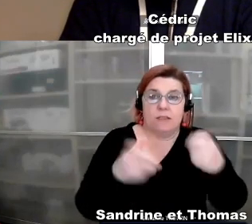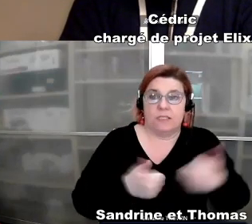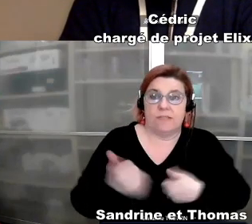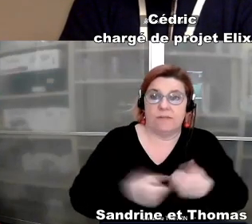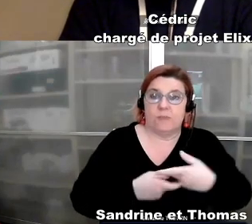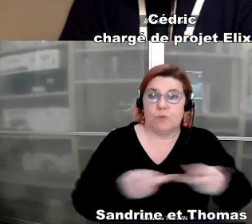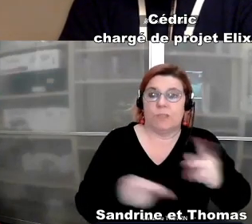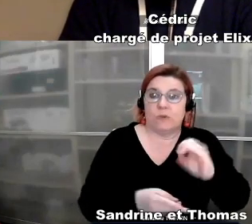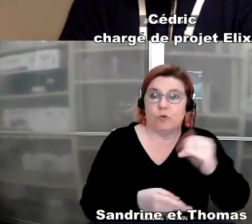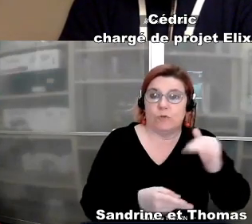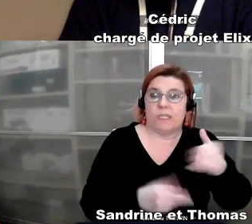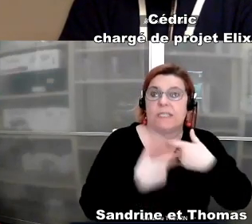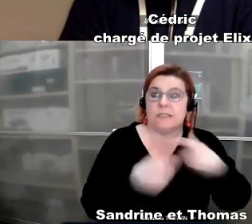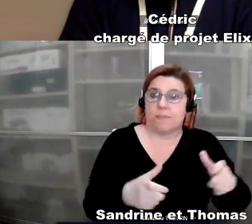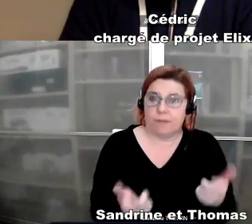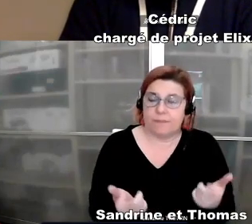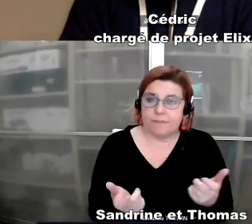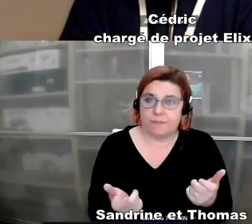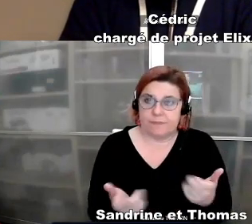accessibles.